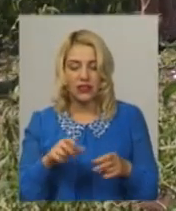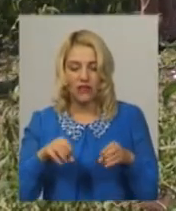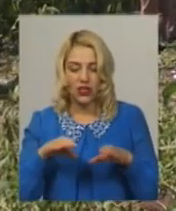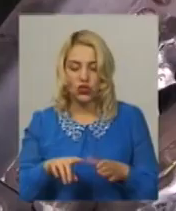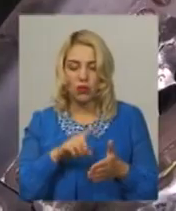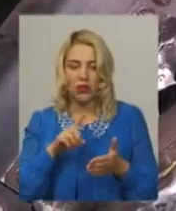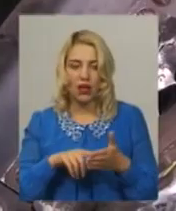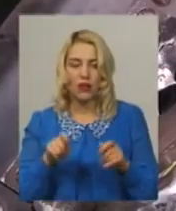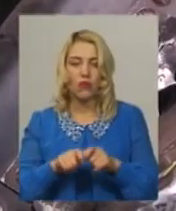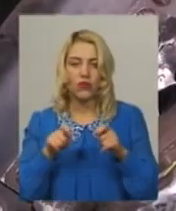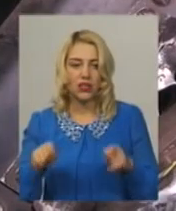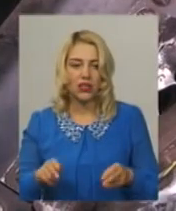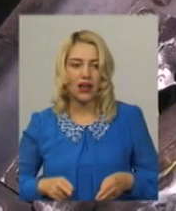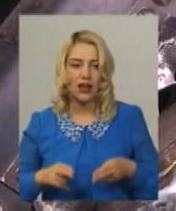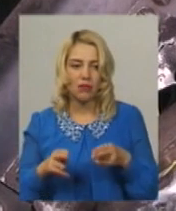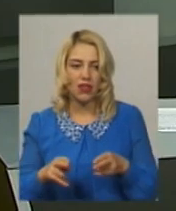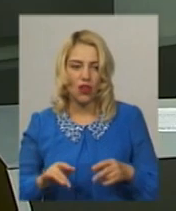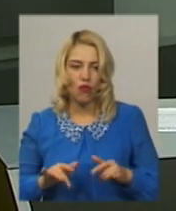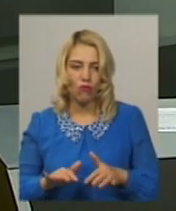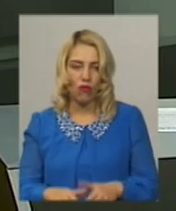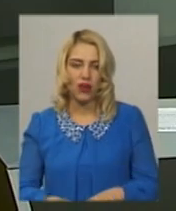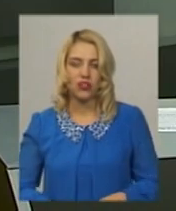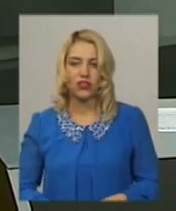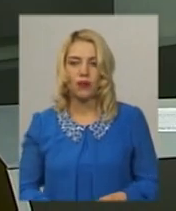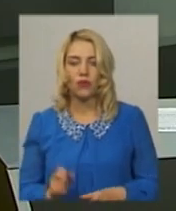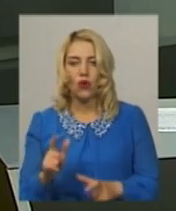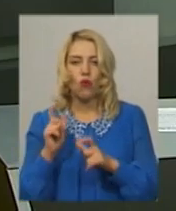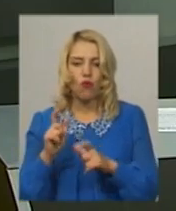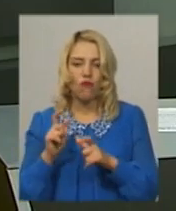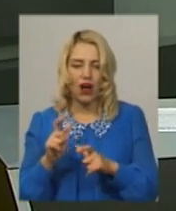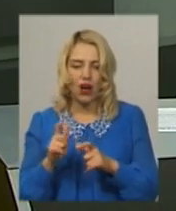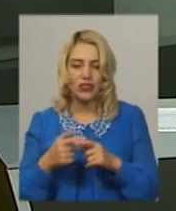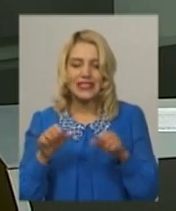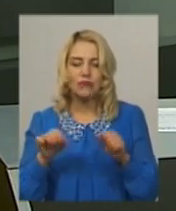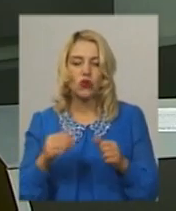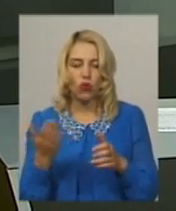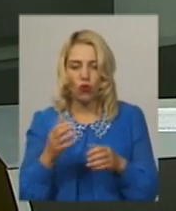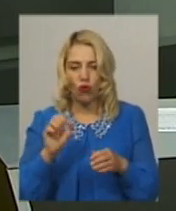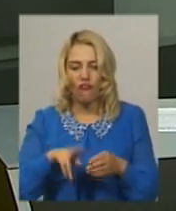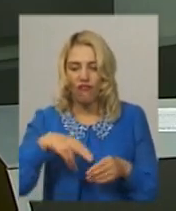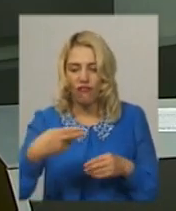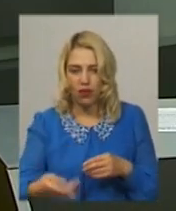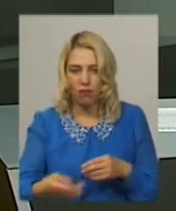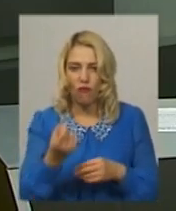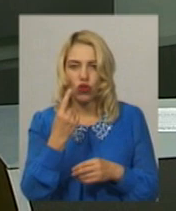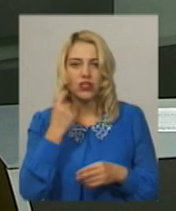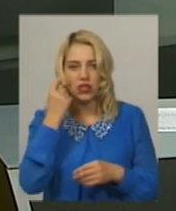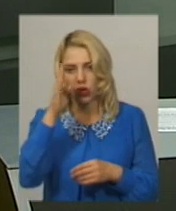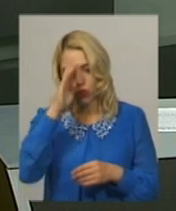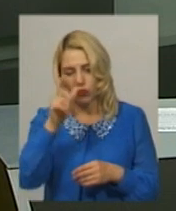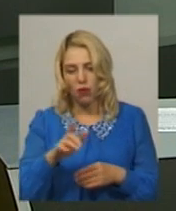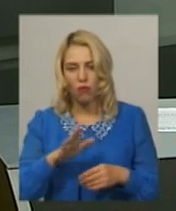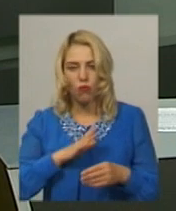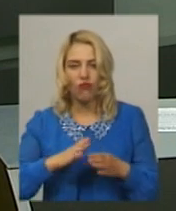про відкриття кримінального провадження. У вагоні, звідки, ймовірно, випав 11-річний підліток, був відкритий